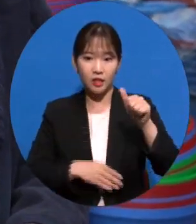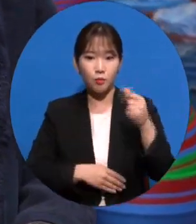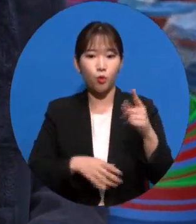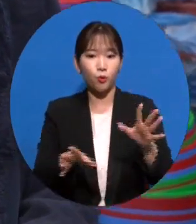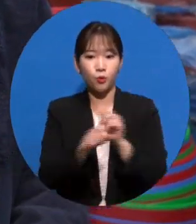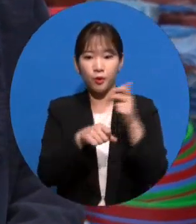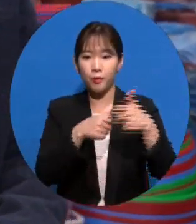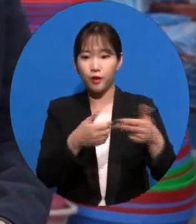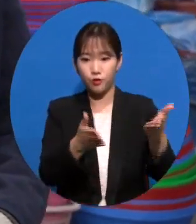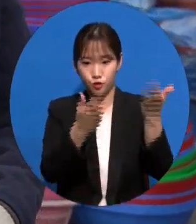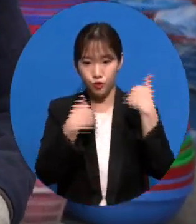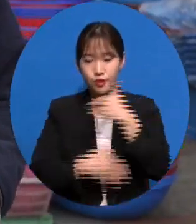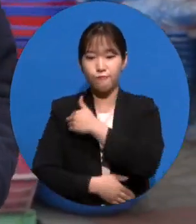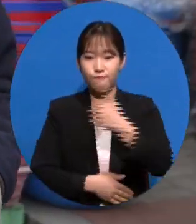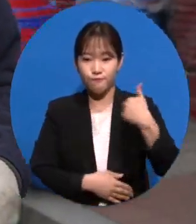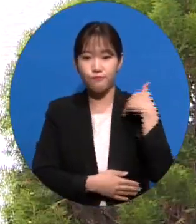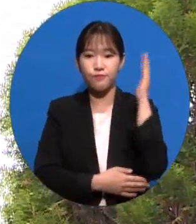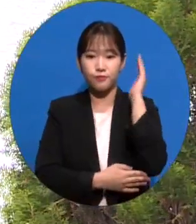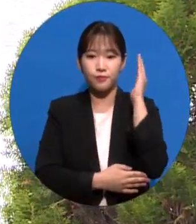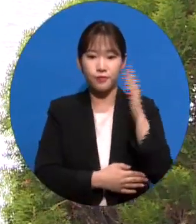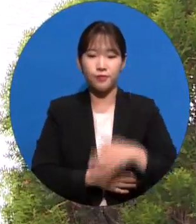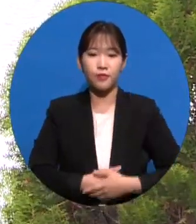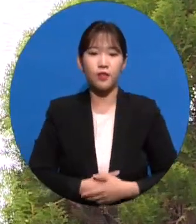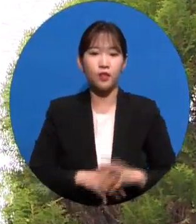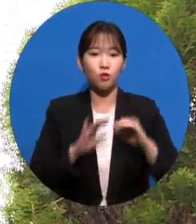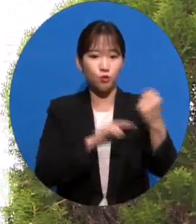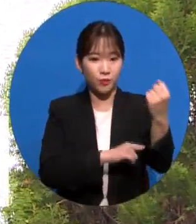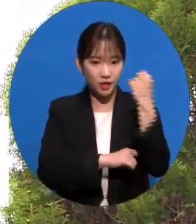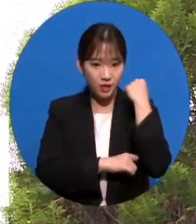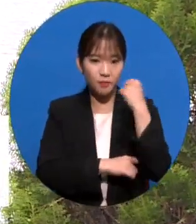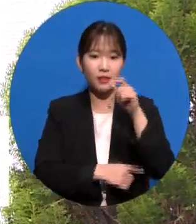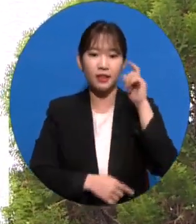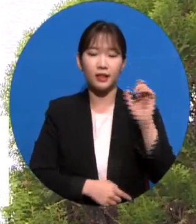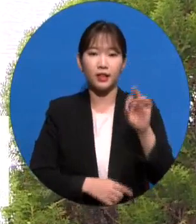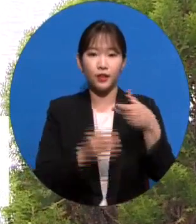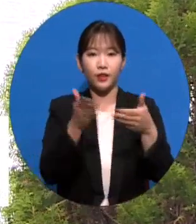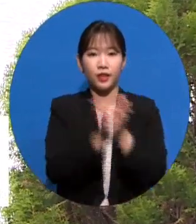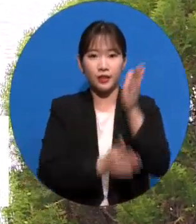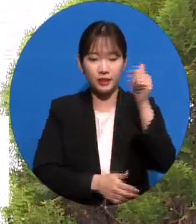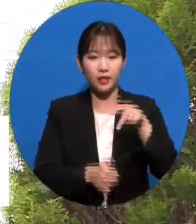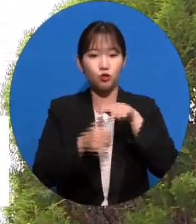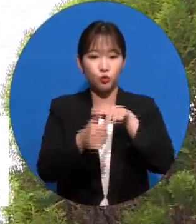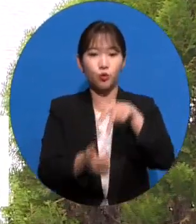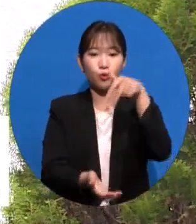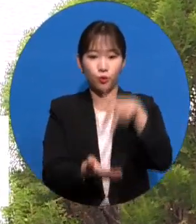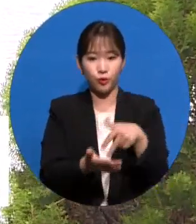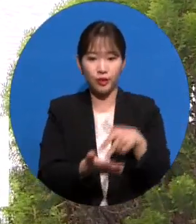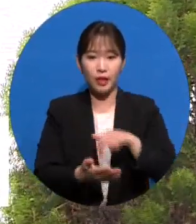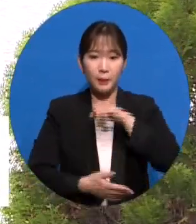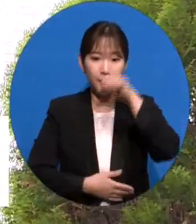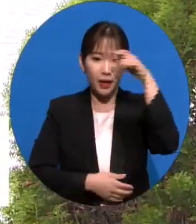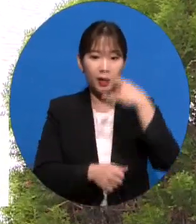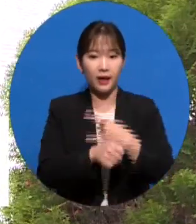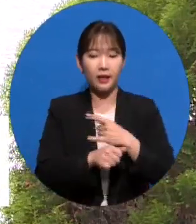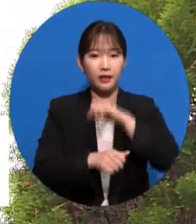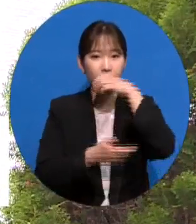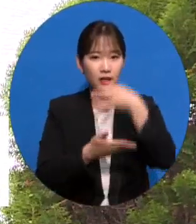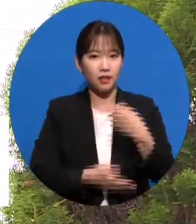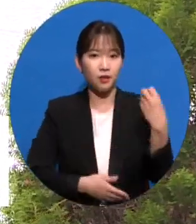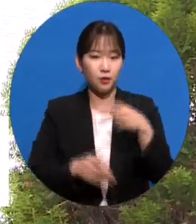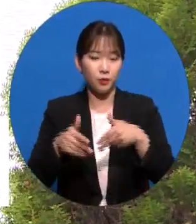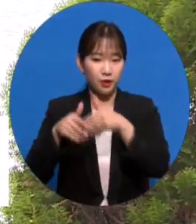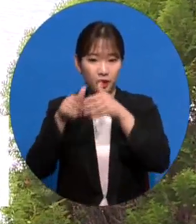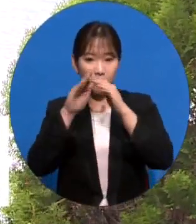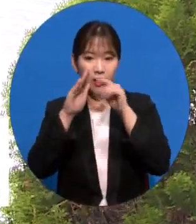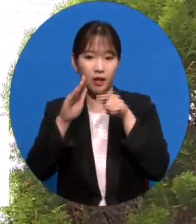종합병원 유치를 자신했습니다. 국민의힘 강력한 여당 군수 후보로서 당선되어 예산 및